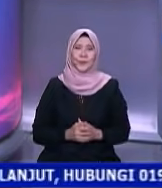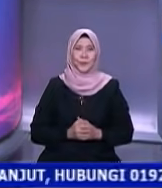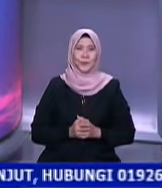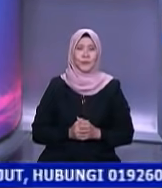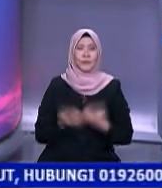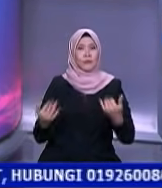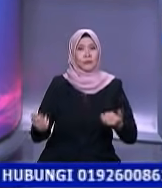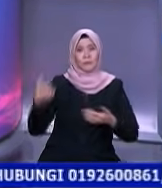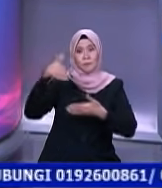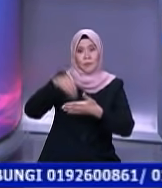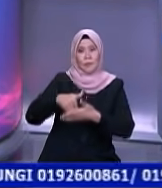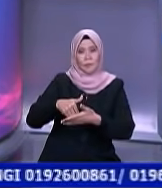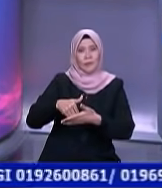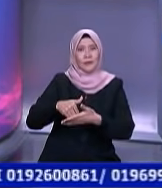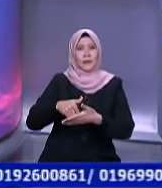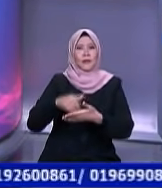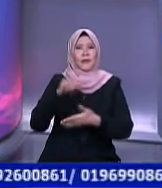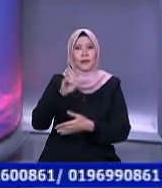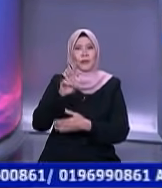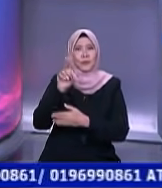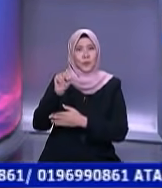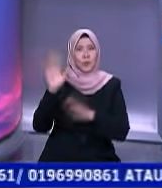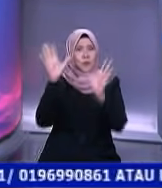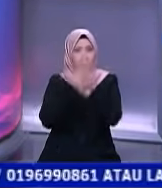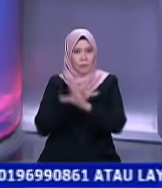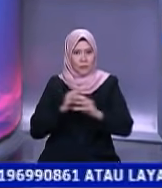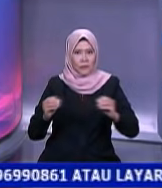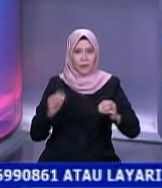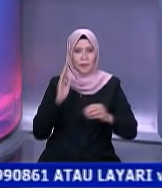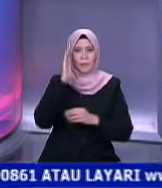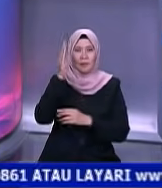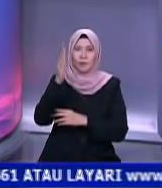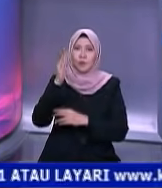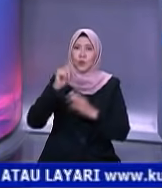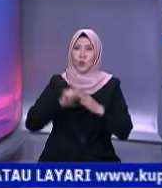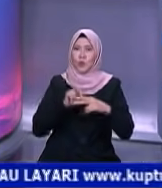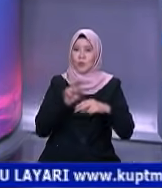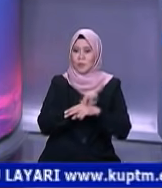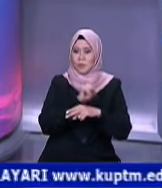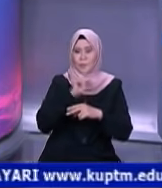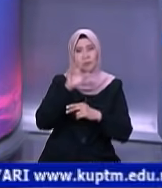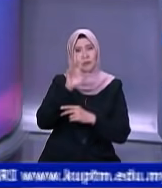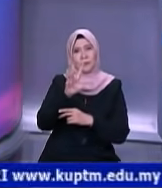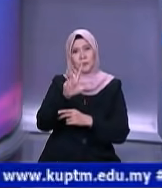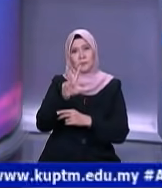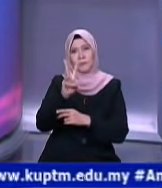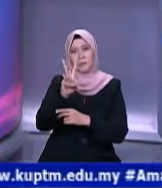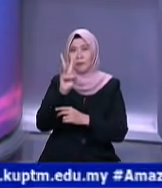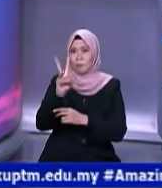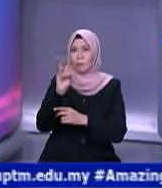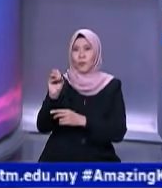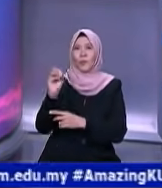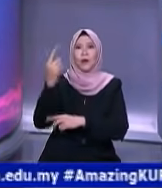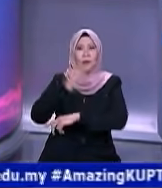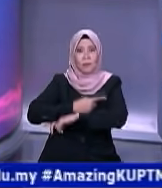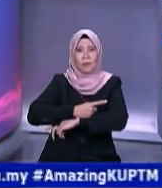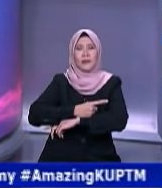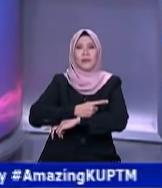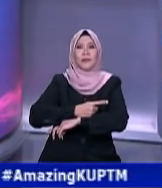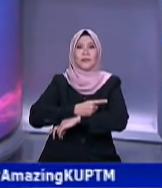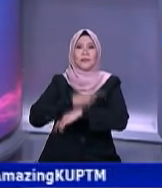Pilihan raya umum Dewan Undangan Negeri DUN Sarawak akan diadakan dalam tempoh 60 hari dari tarikh proklamasi darurat